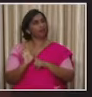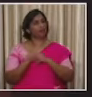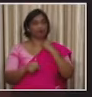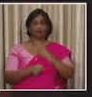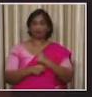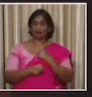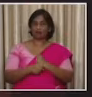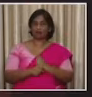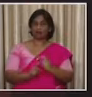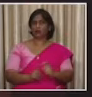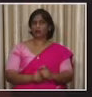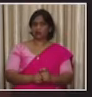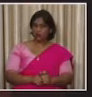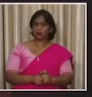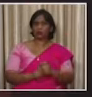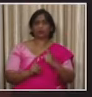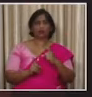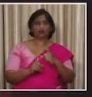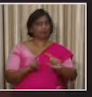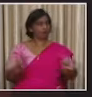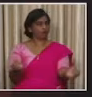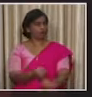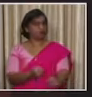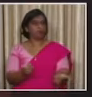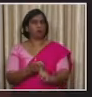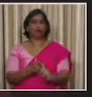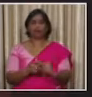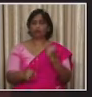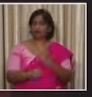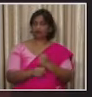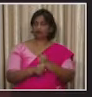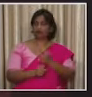රාජ්‍ය ම්ලේච්ඡත්වයේ රාජ්‍ය ප්‍රචණ්ඩත්වයේ